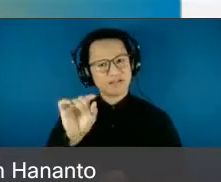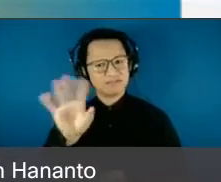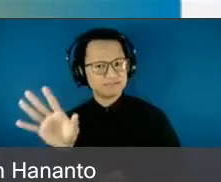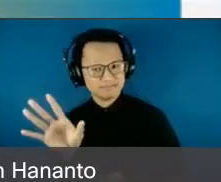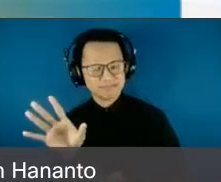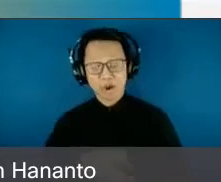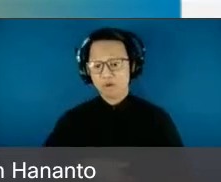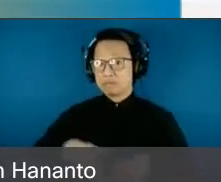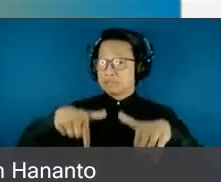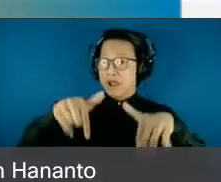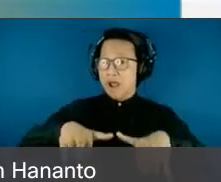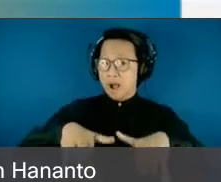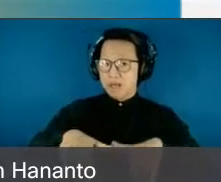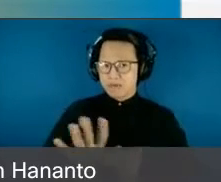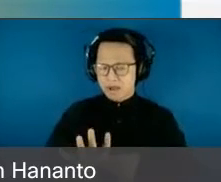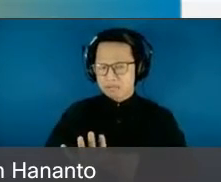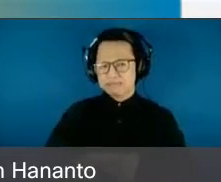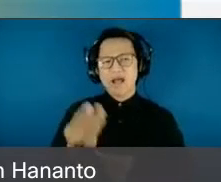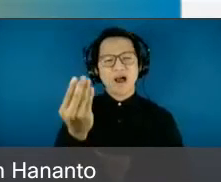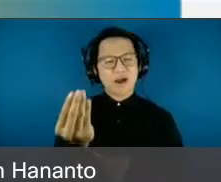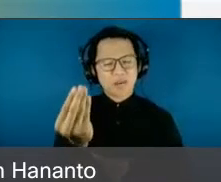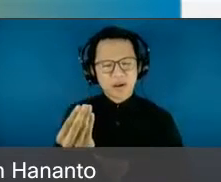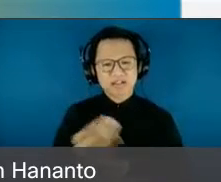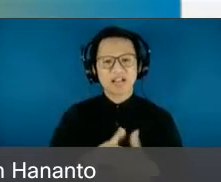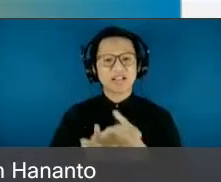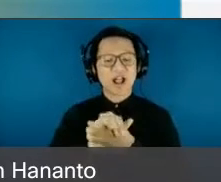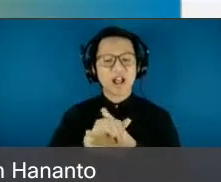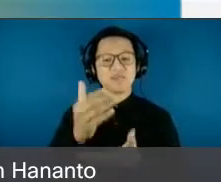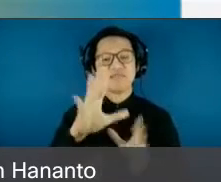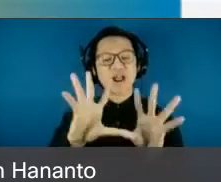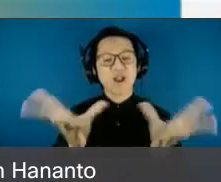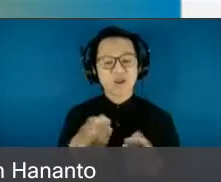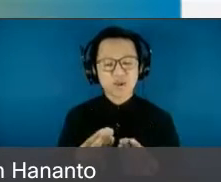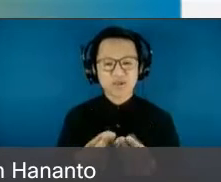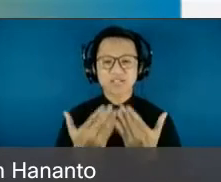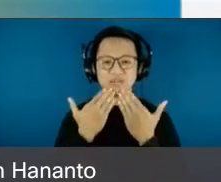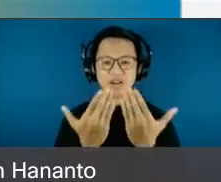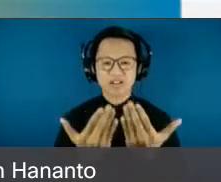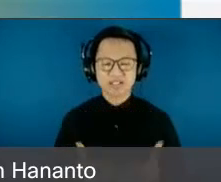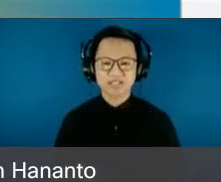bukan sekarang, kapan lagi? Salam inklusi. Sekian dan terima kasih.